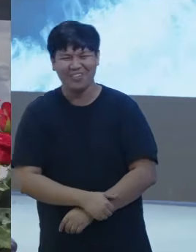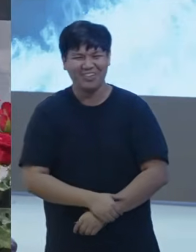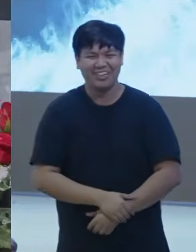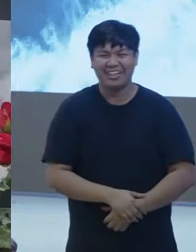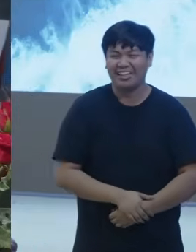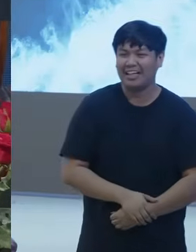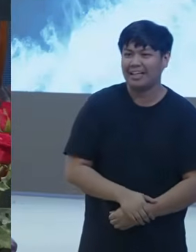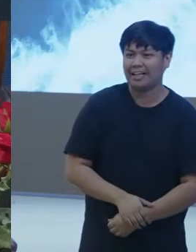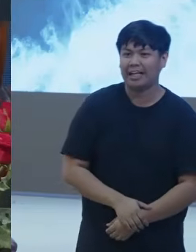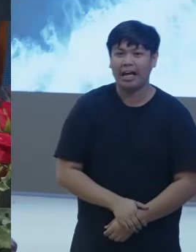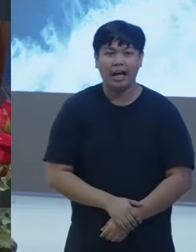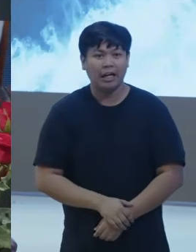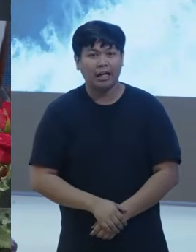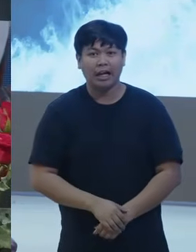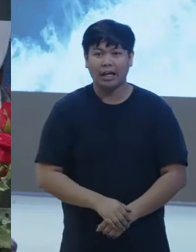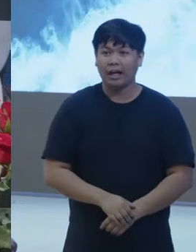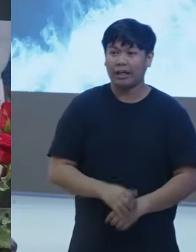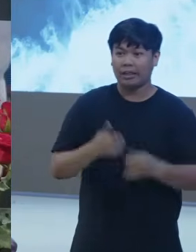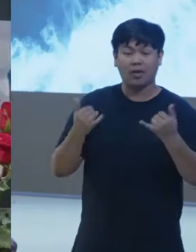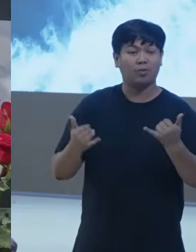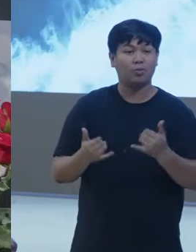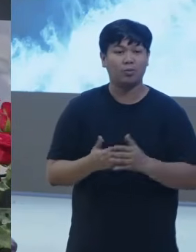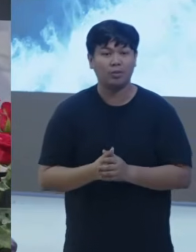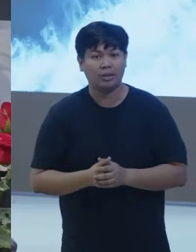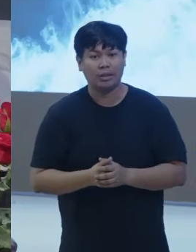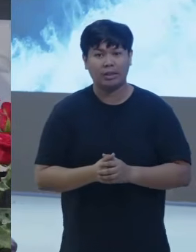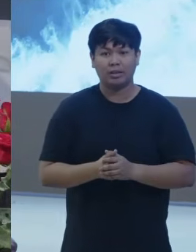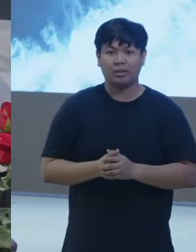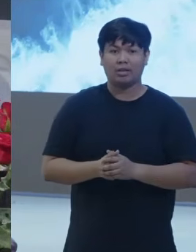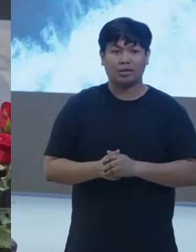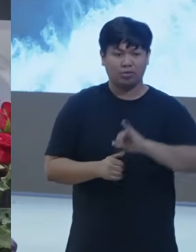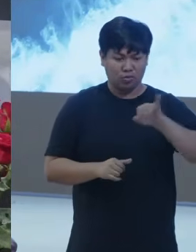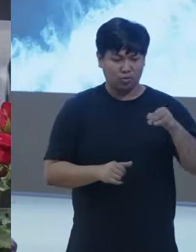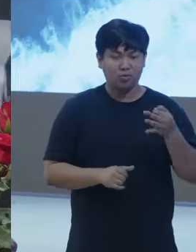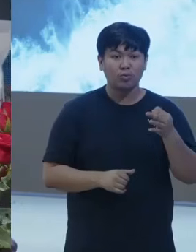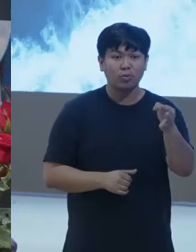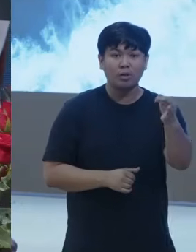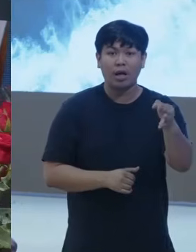Ano ngayong mukha ang ihaharap ko sa kanila? Ba mahalaga pa